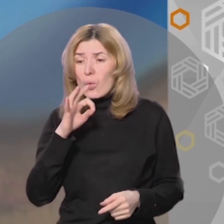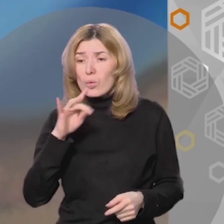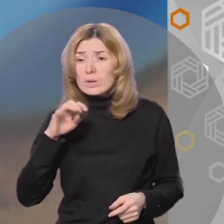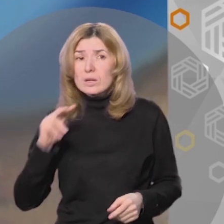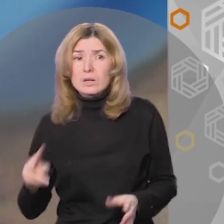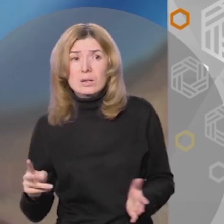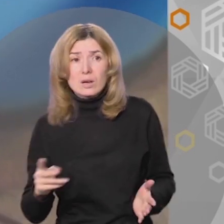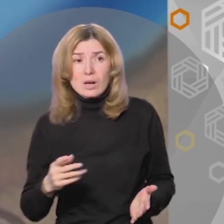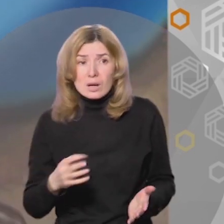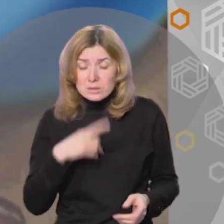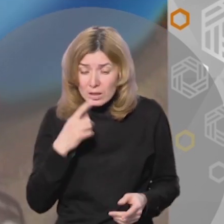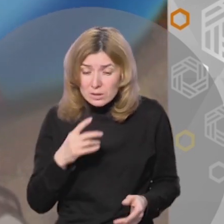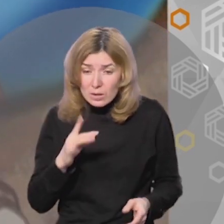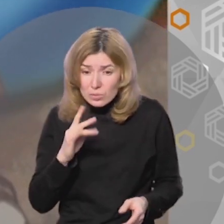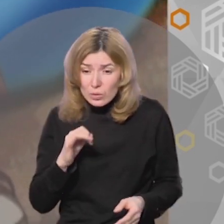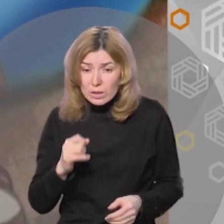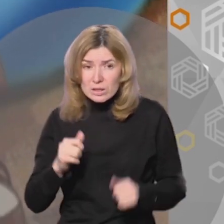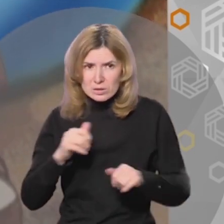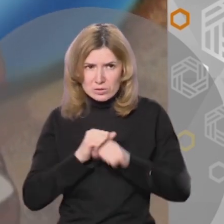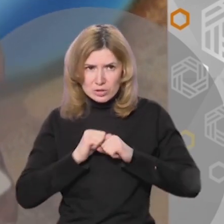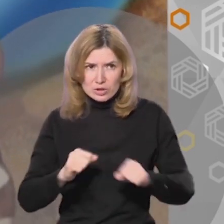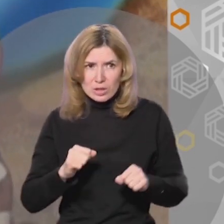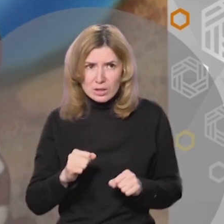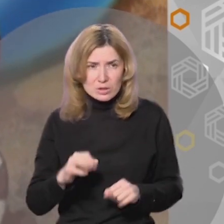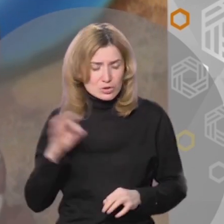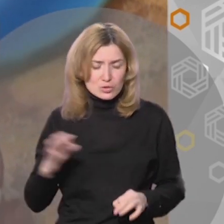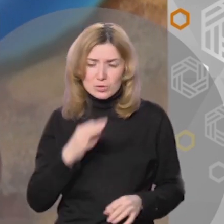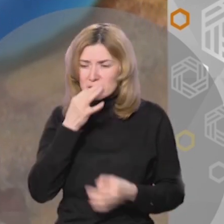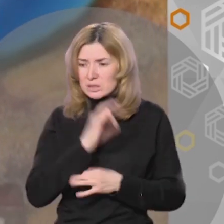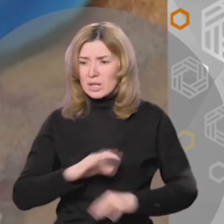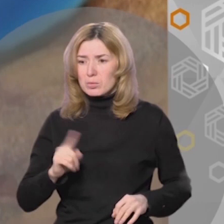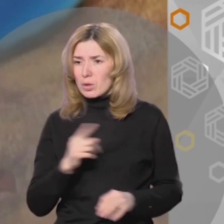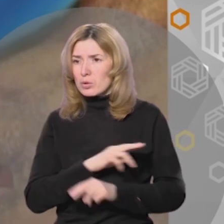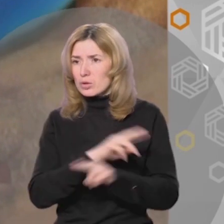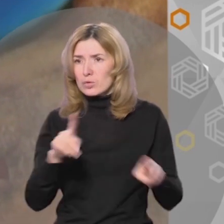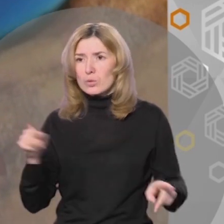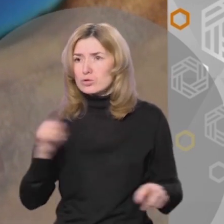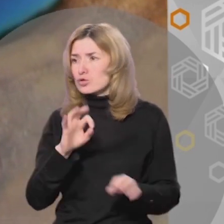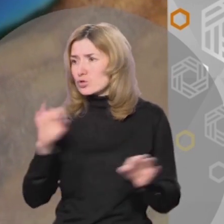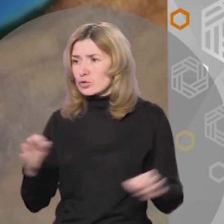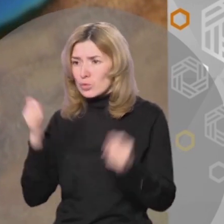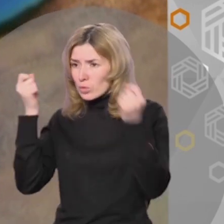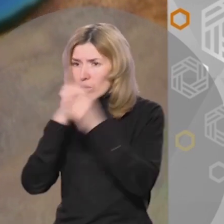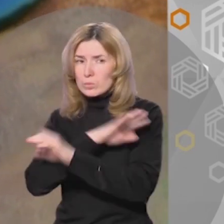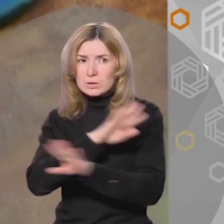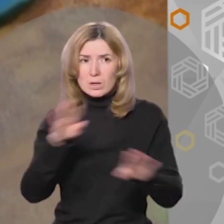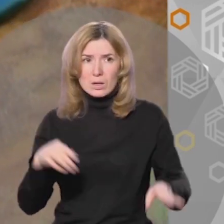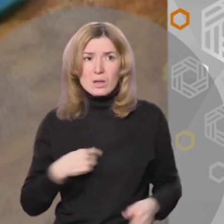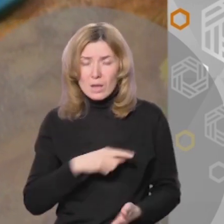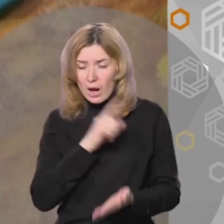Орлик? Сказал Нюка, а затем решительно ответил себе. Ничего не скажет, потому что никто ничего не узнает.